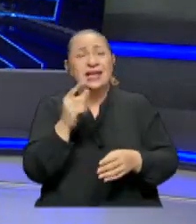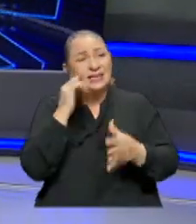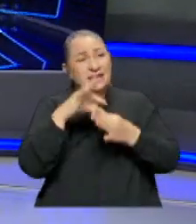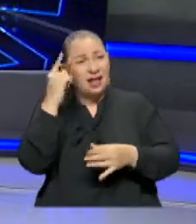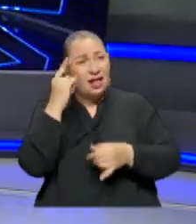etmemek lazım